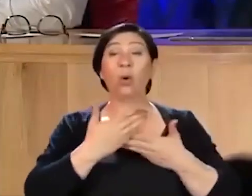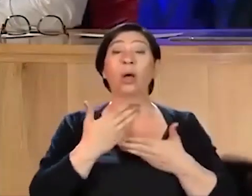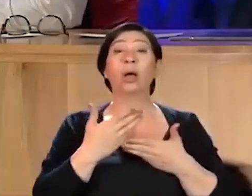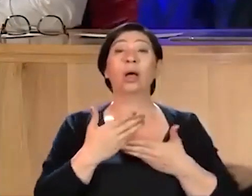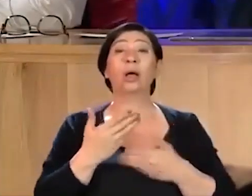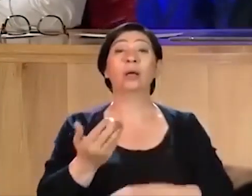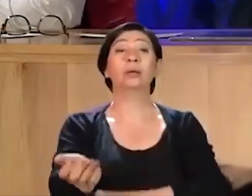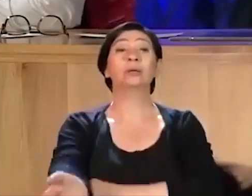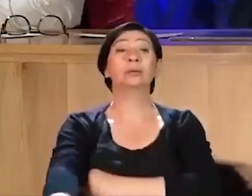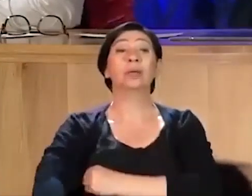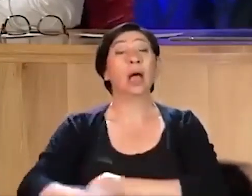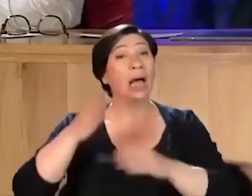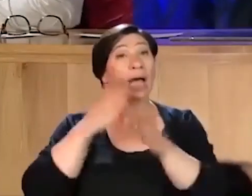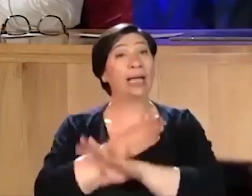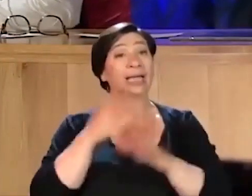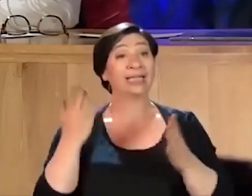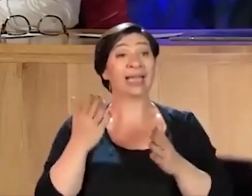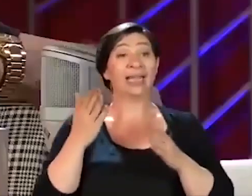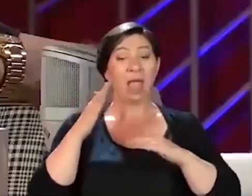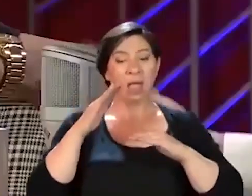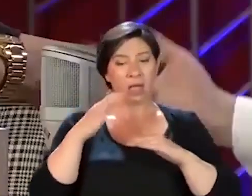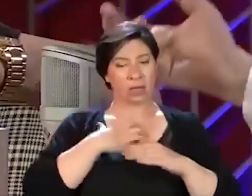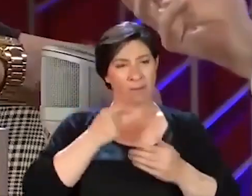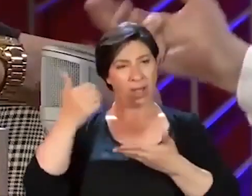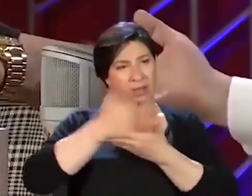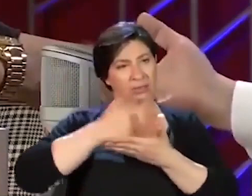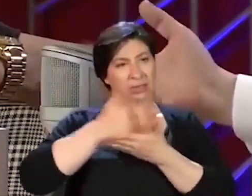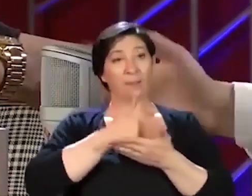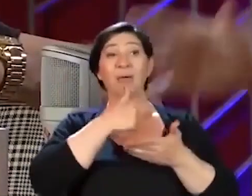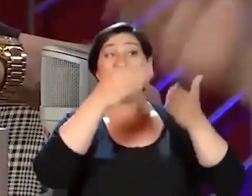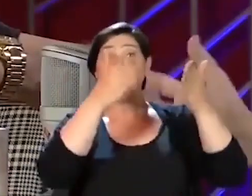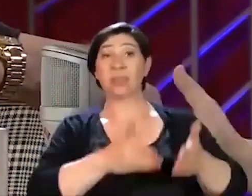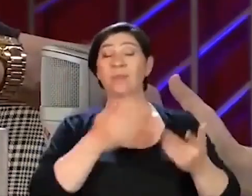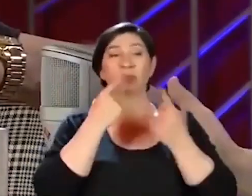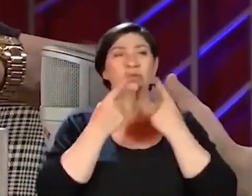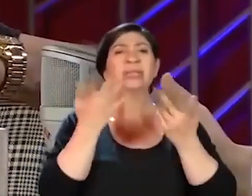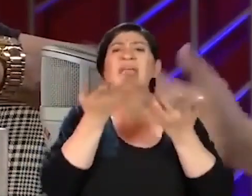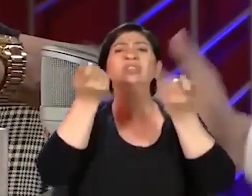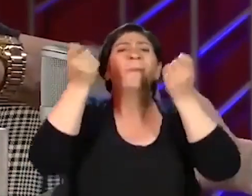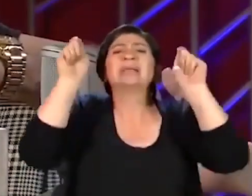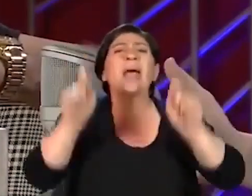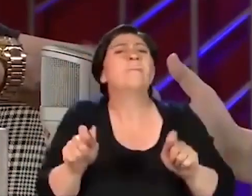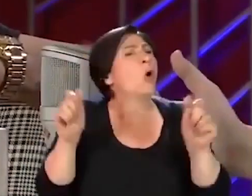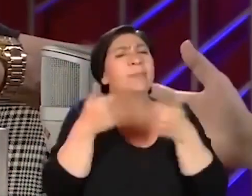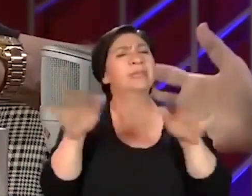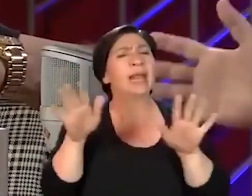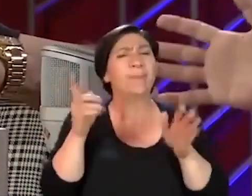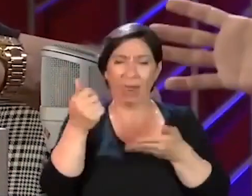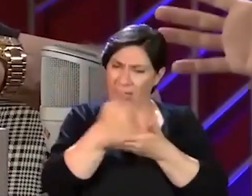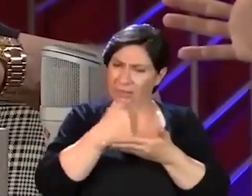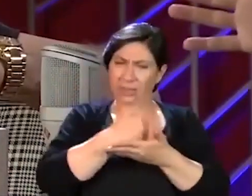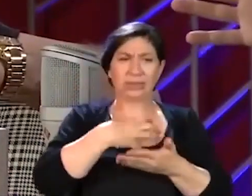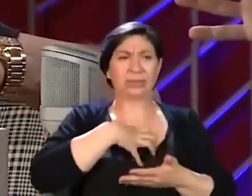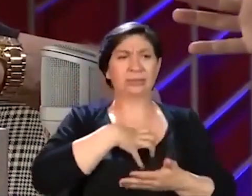ve hakikaten eli etmek tutan bir adamdan söz ediyorsun ne iş yaparsan yatışı ne iş yaparsan yap